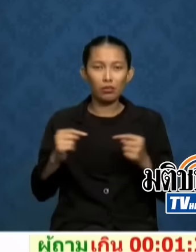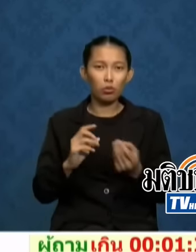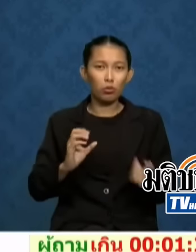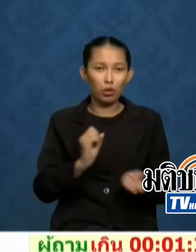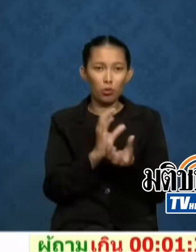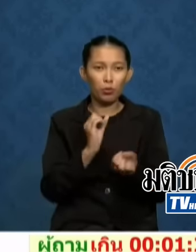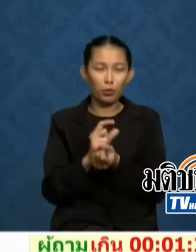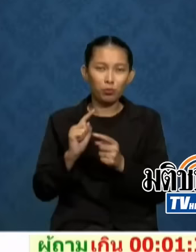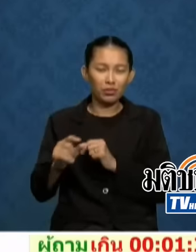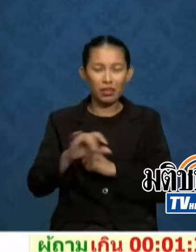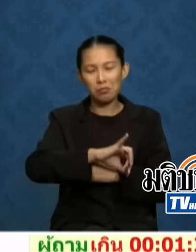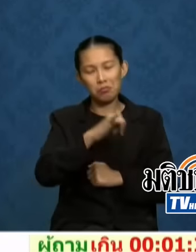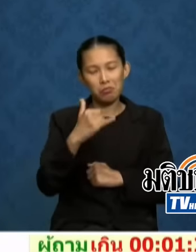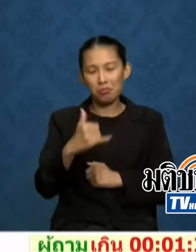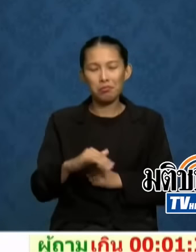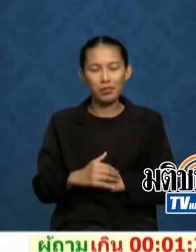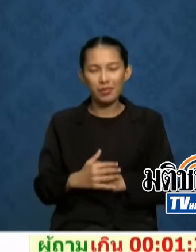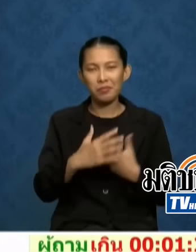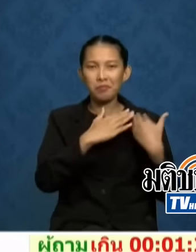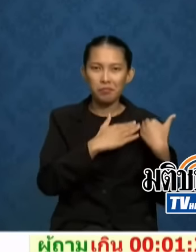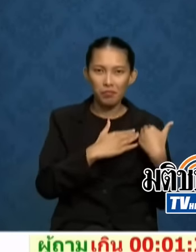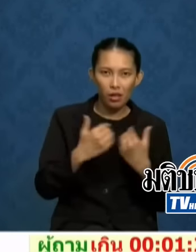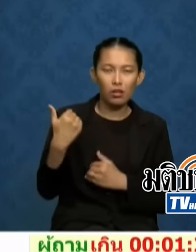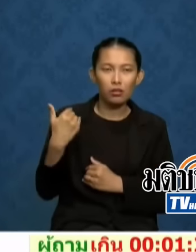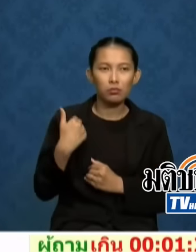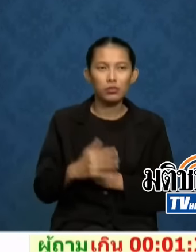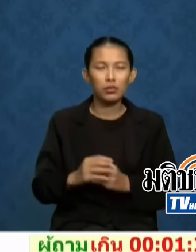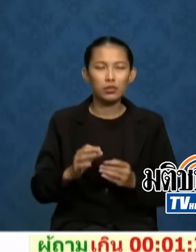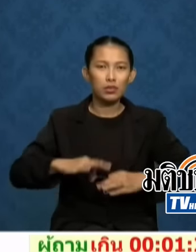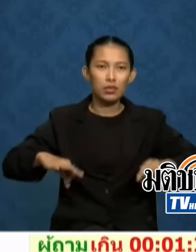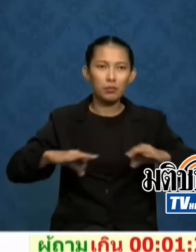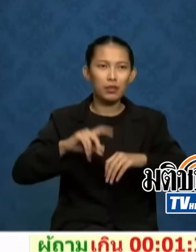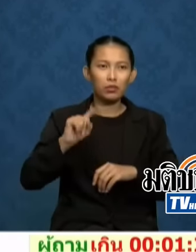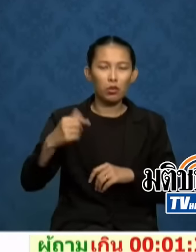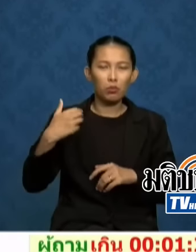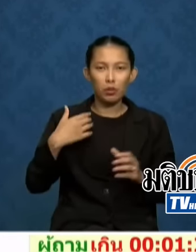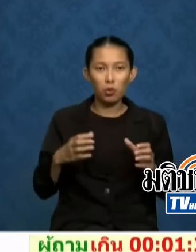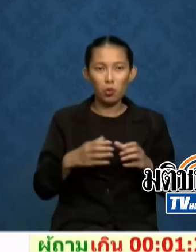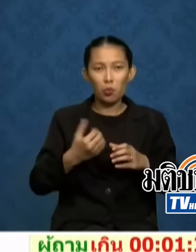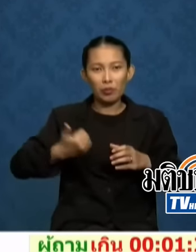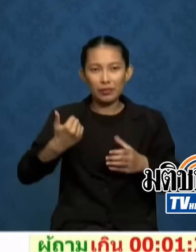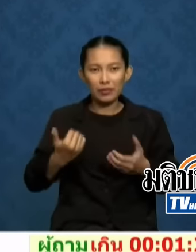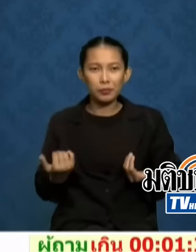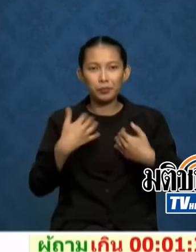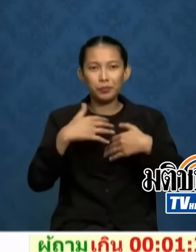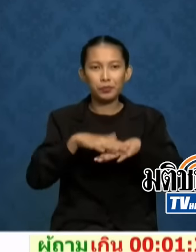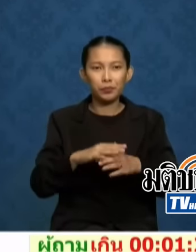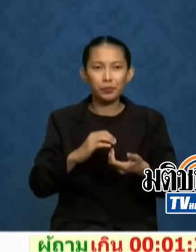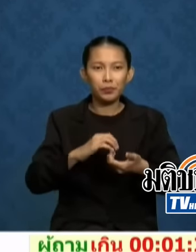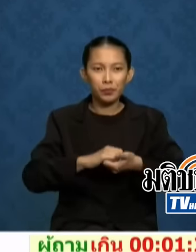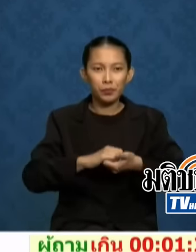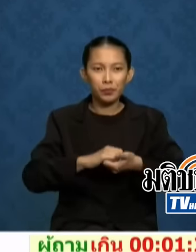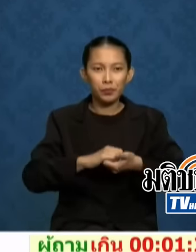ลายเนี่ยบางทีอาจจะเกินกำลังนะครับก็จำเป็นต้องมีหน่วยงานอื่นเข้ามาเกี่ยวข้องนะครับโดยเฉพาะเรื่องของกร